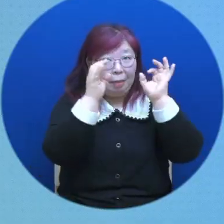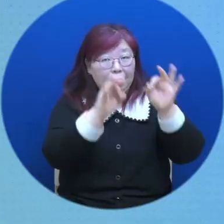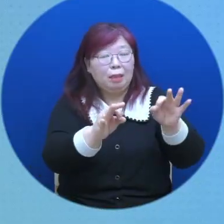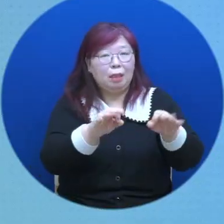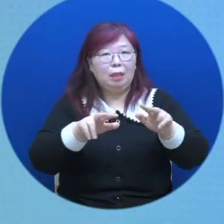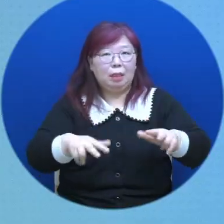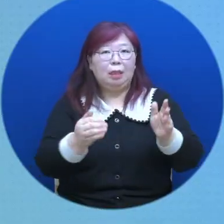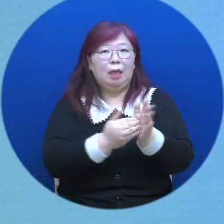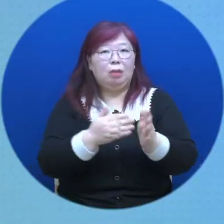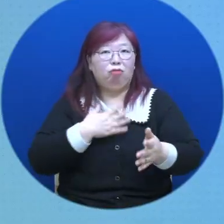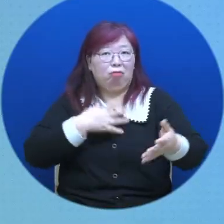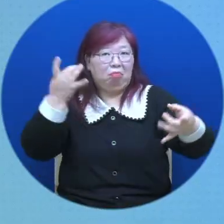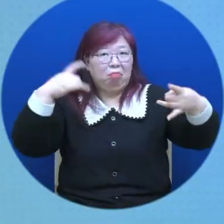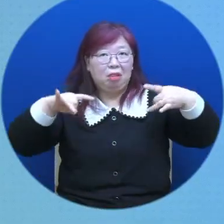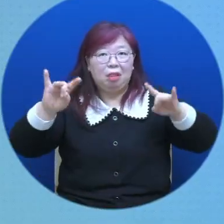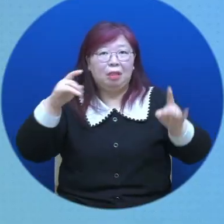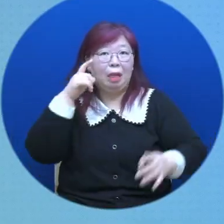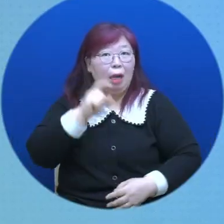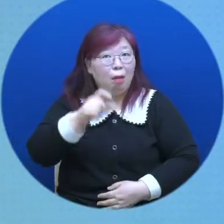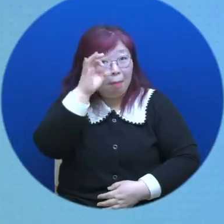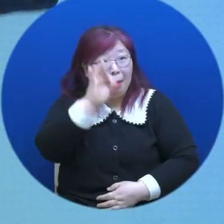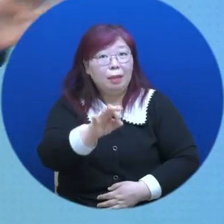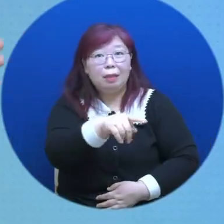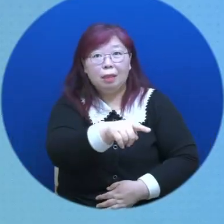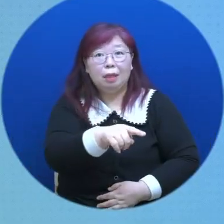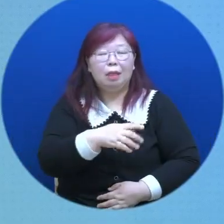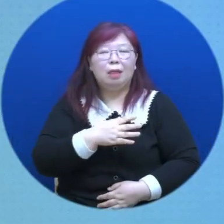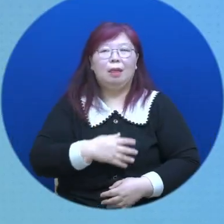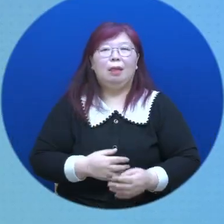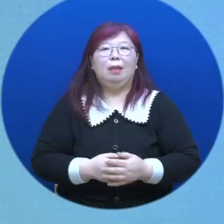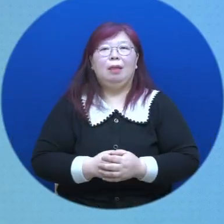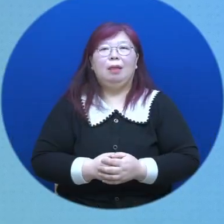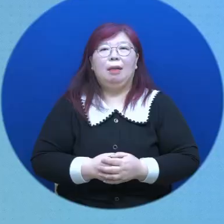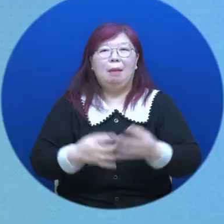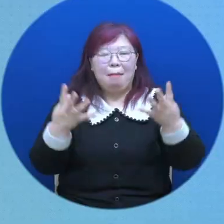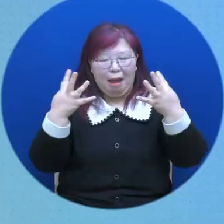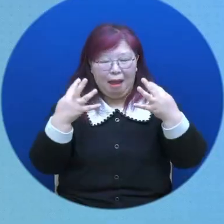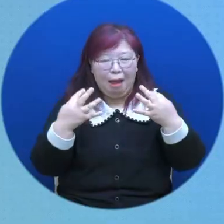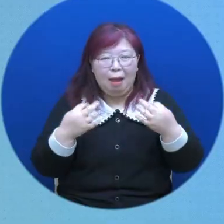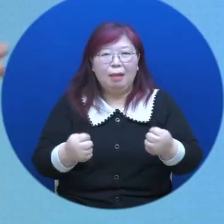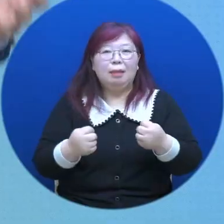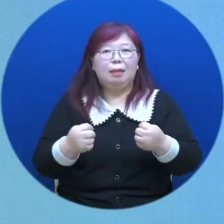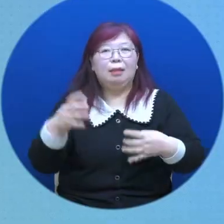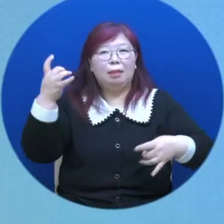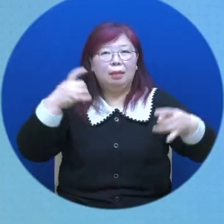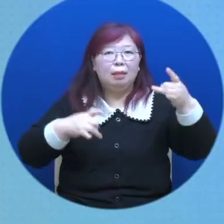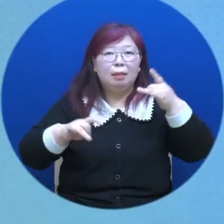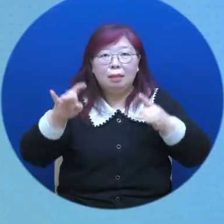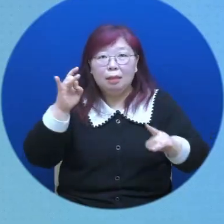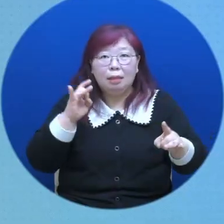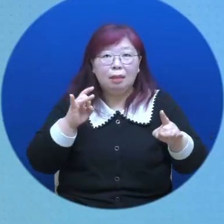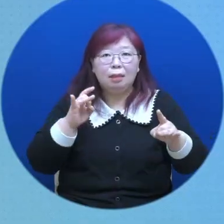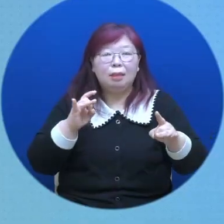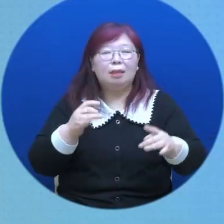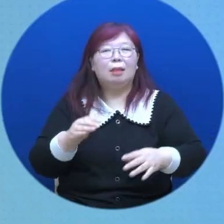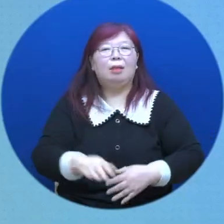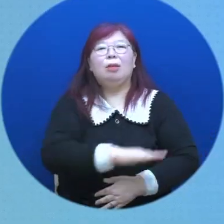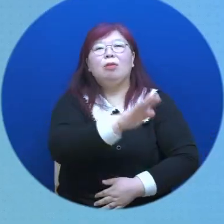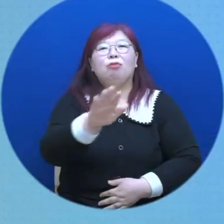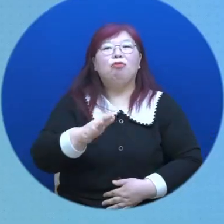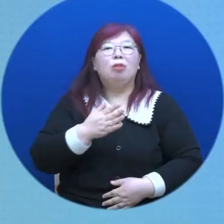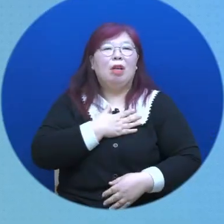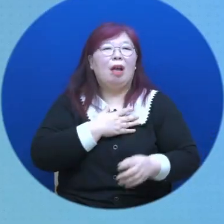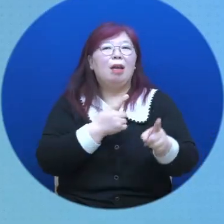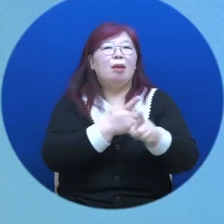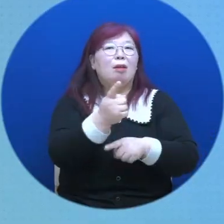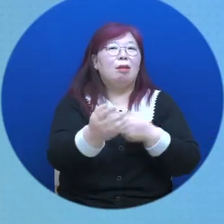얼마나 강한지 주위에 있는 수많은 잡신을 믿고 있는 그들을 이기고 우리가 승리해서 너희들